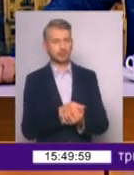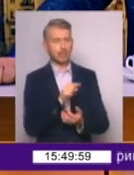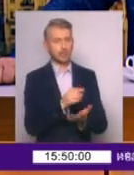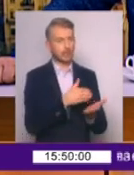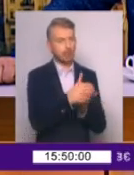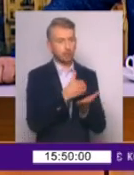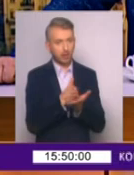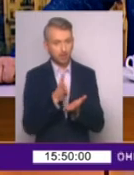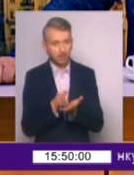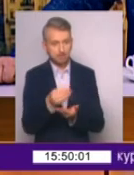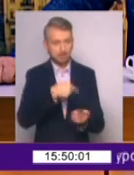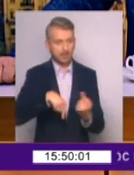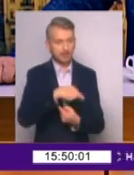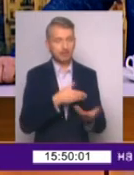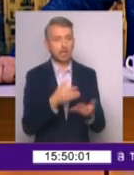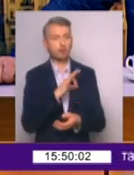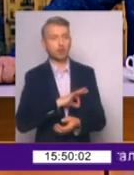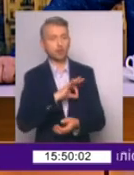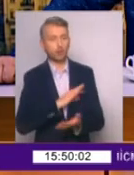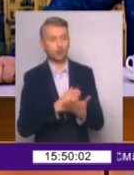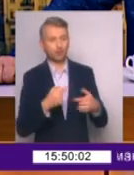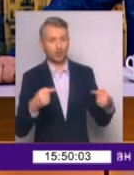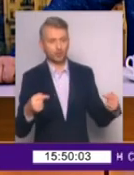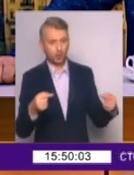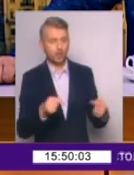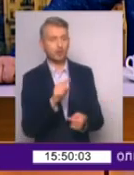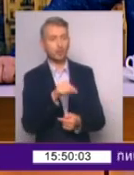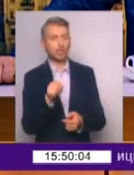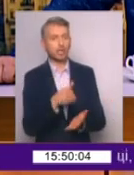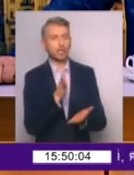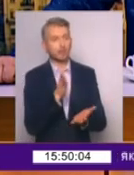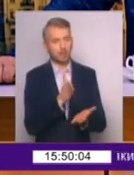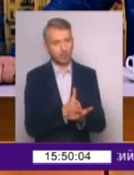напрямки бізнесу, які використовують майно підприємців, вони мають